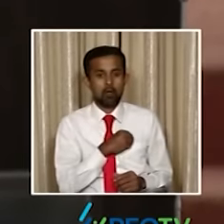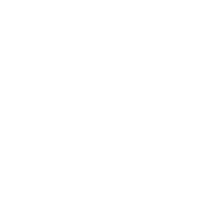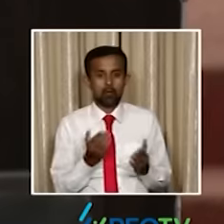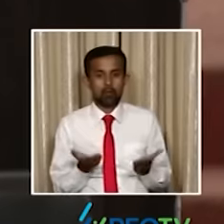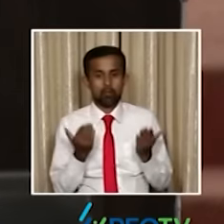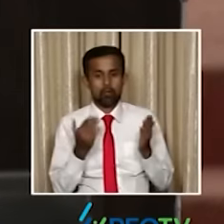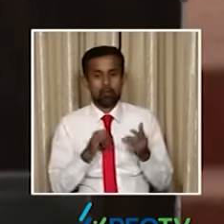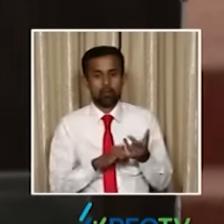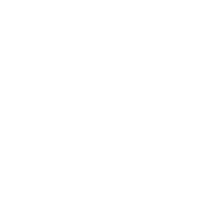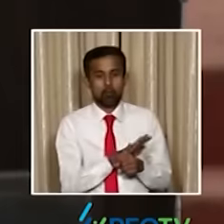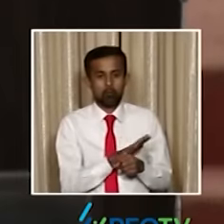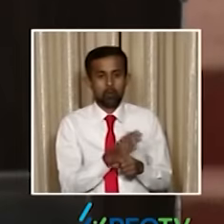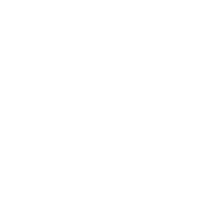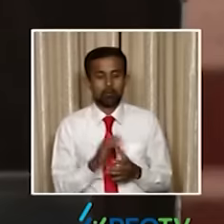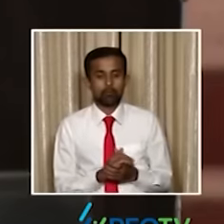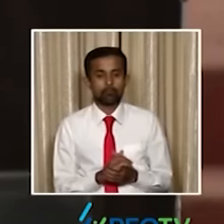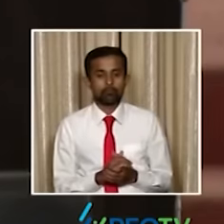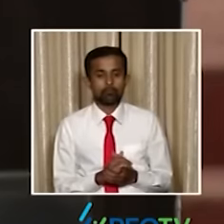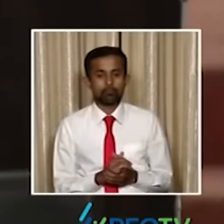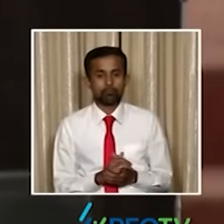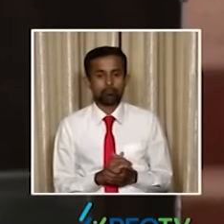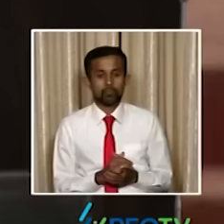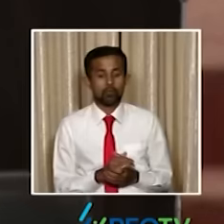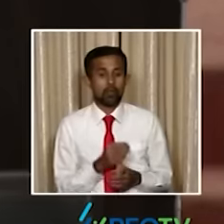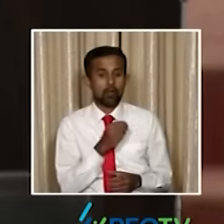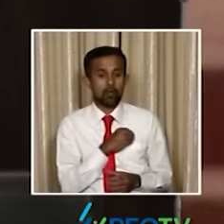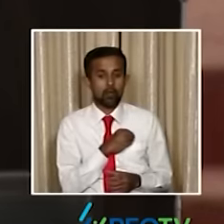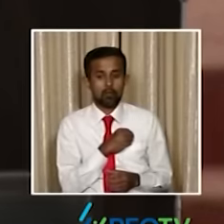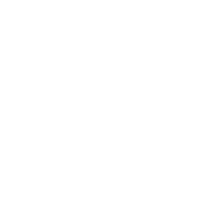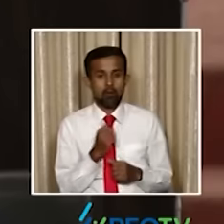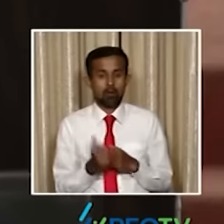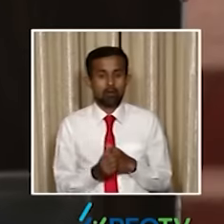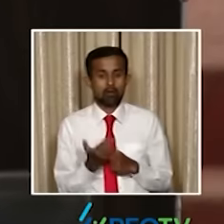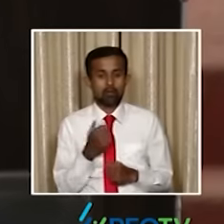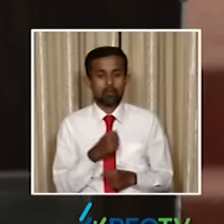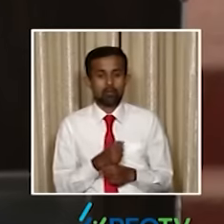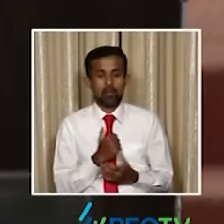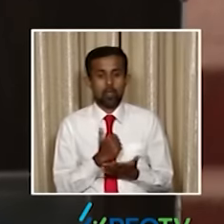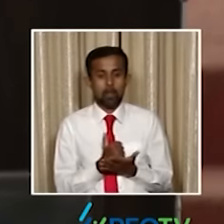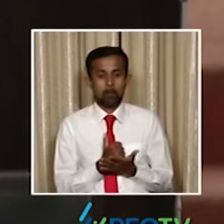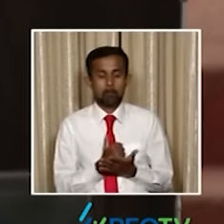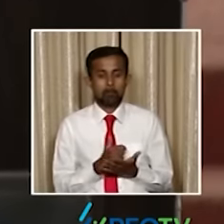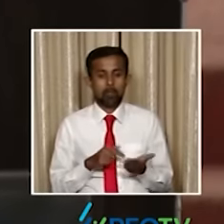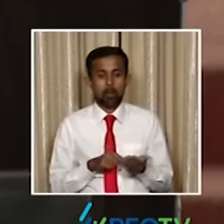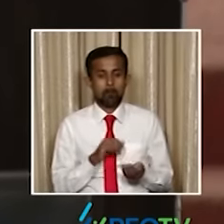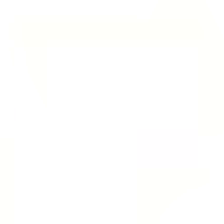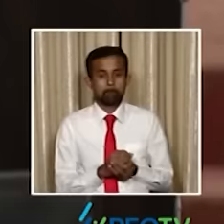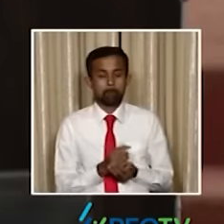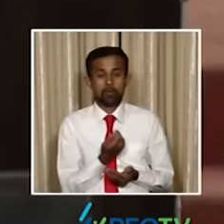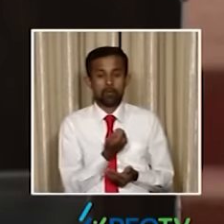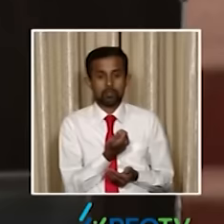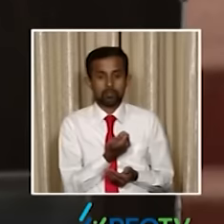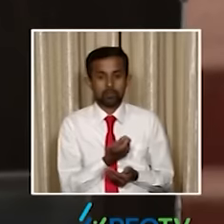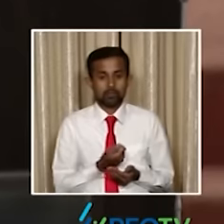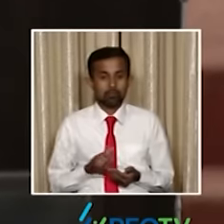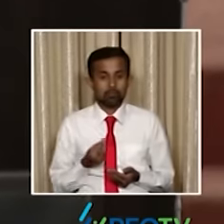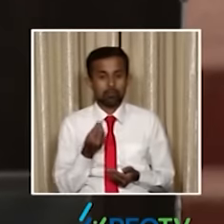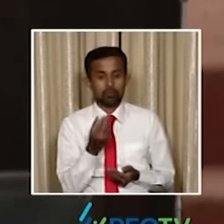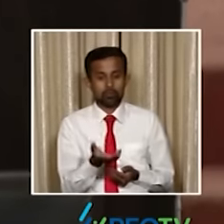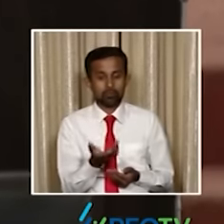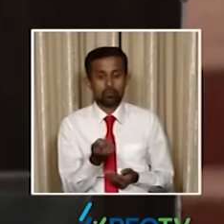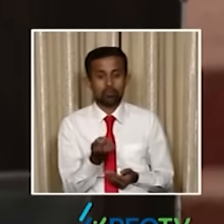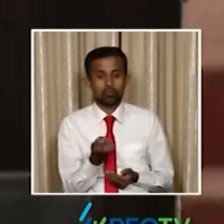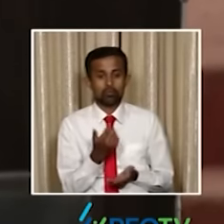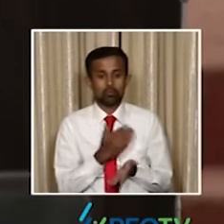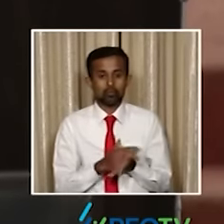ගැනීම ලංකස්ස සමාගම සමත් වී තිබෙනවා. එම දළ ලාභය උපයාගෙන ලැබී රාජ්‍ය බැංකු මගින් මහ බාණ්ඩගෙන අපකර මුද මත ලබා දෙන